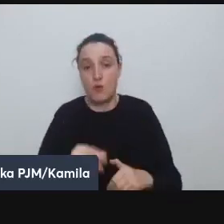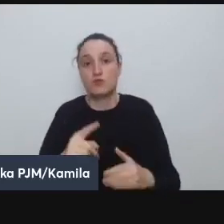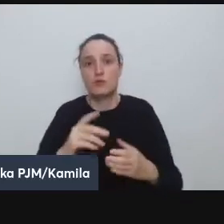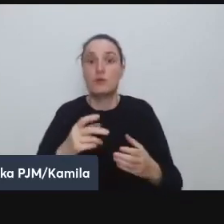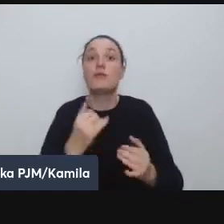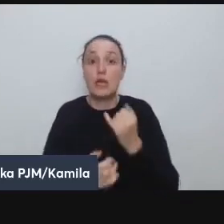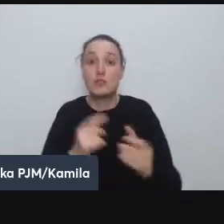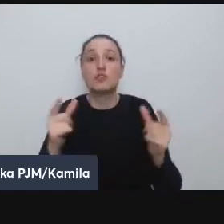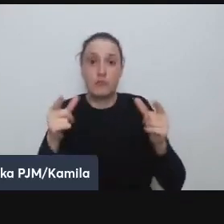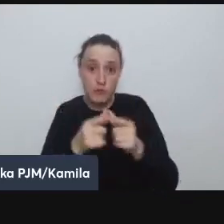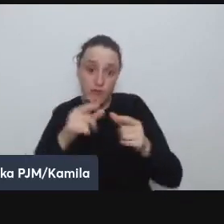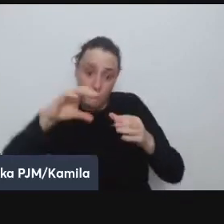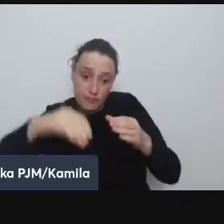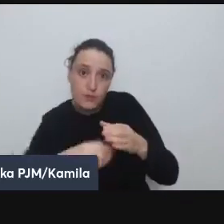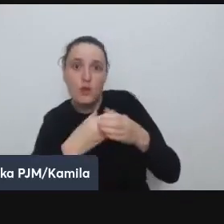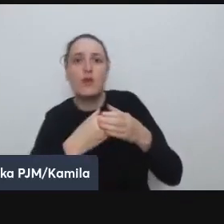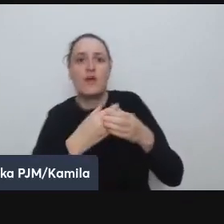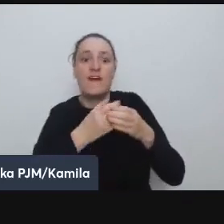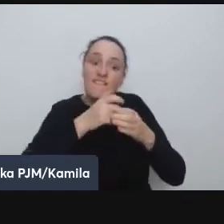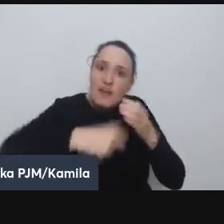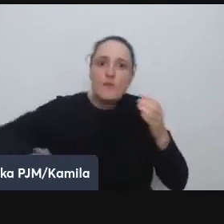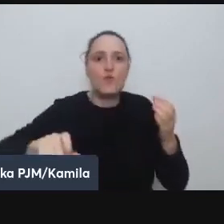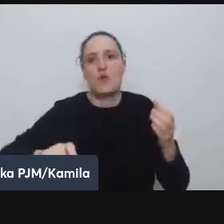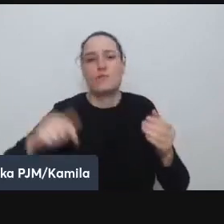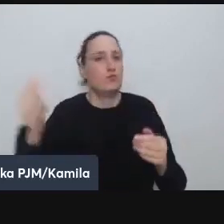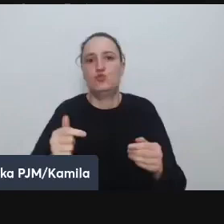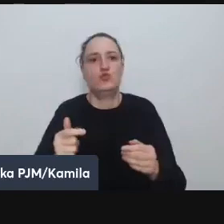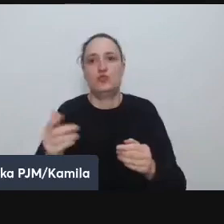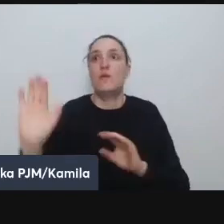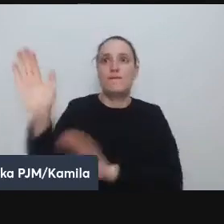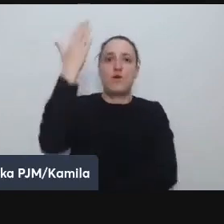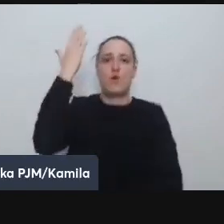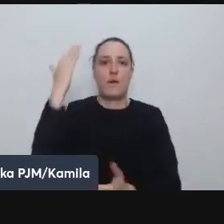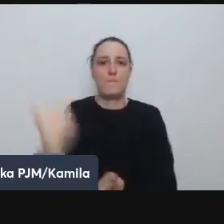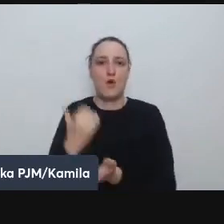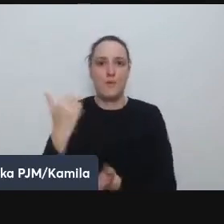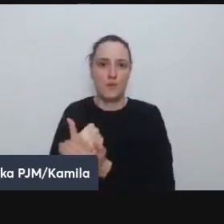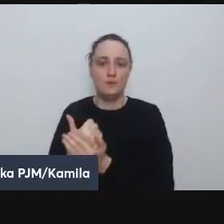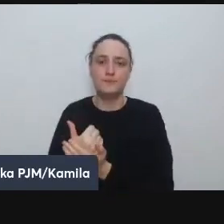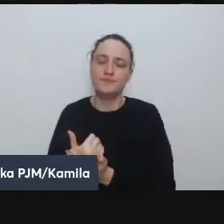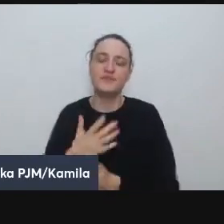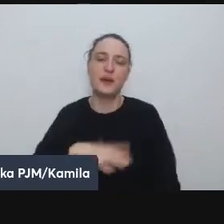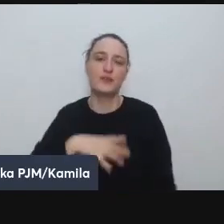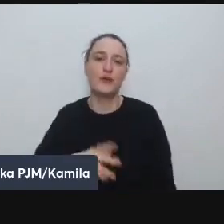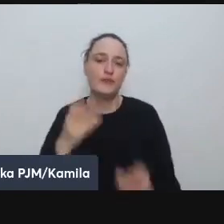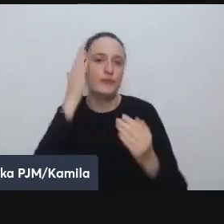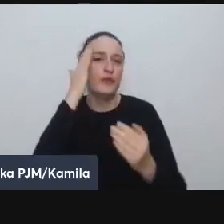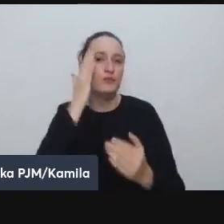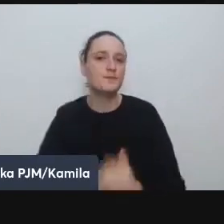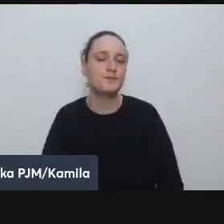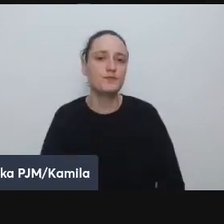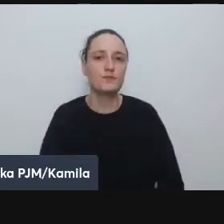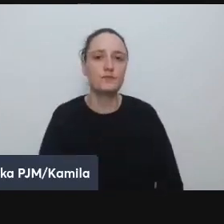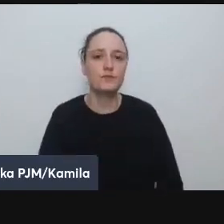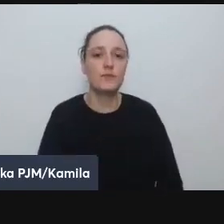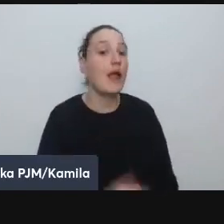dla bezpieczeństwa wyjmujemy i dzwonimy po pomoc, nie? Więc to warto wiedzieć. Aha, jeszcze ja pomyślałam o